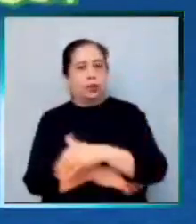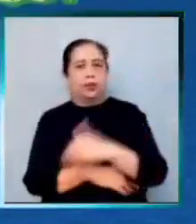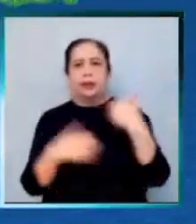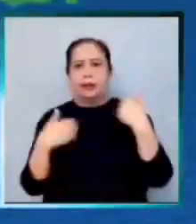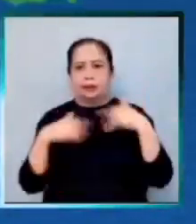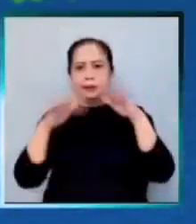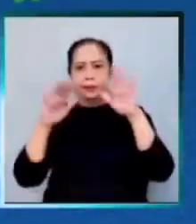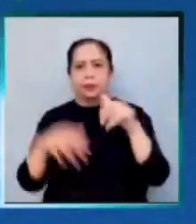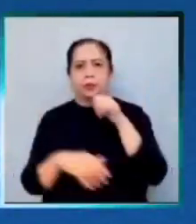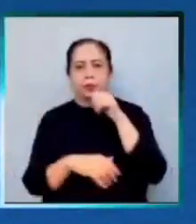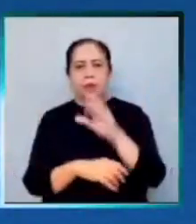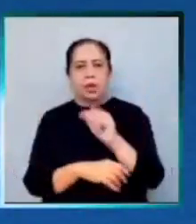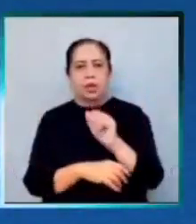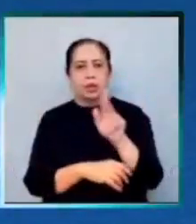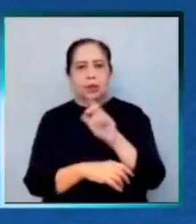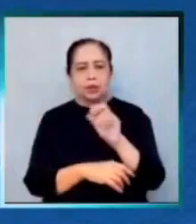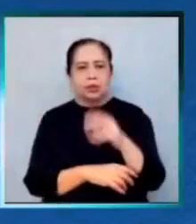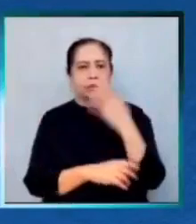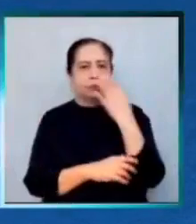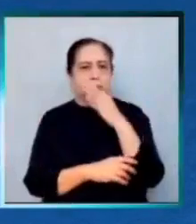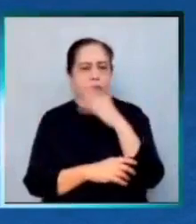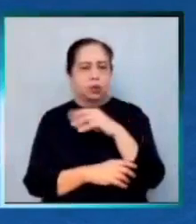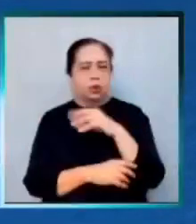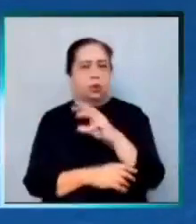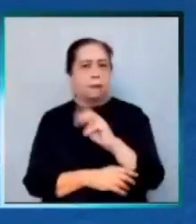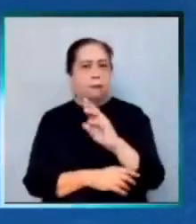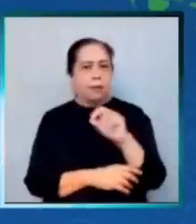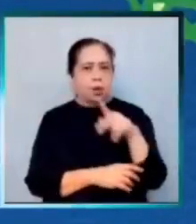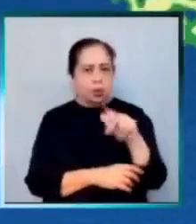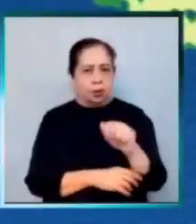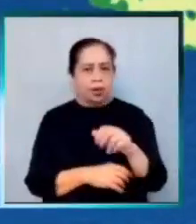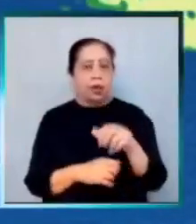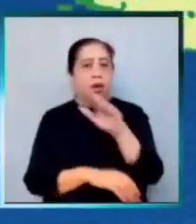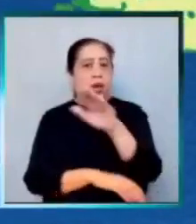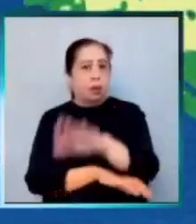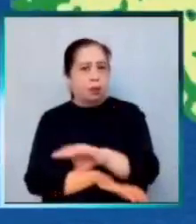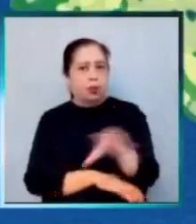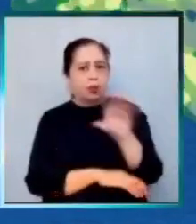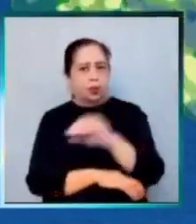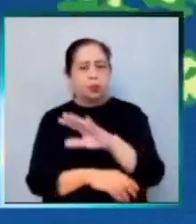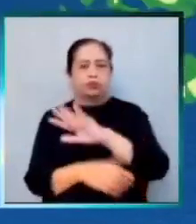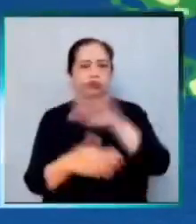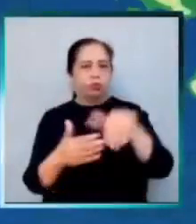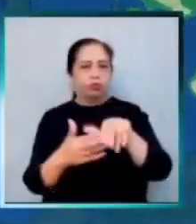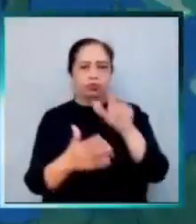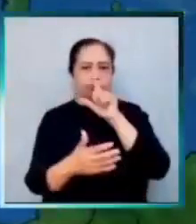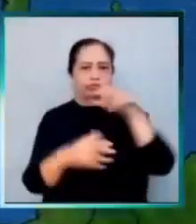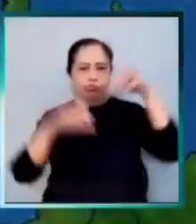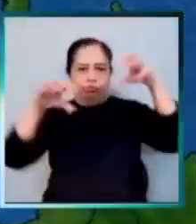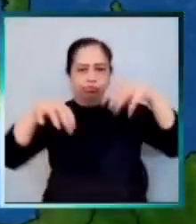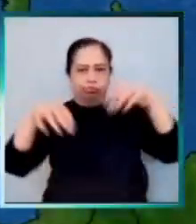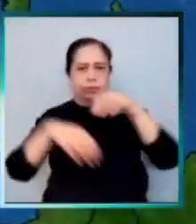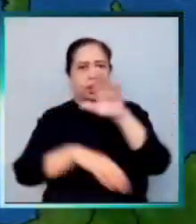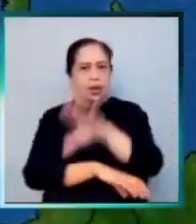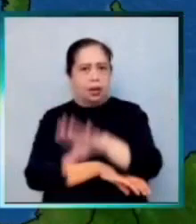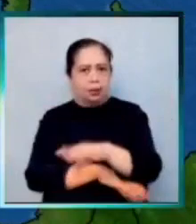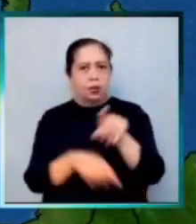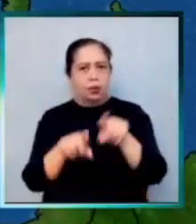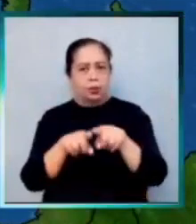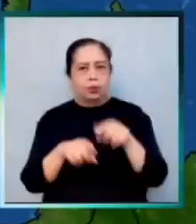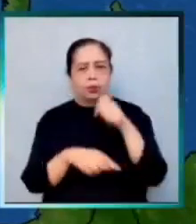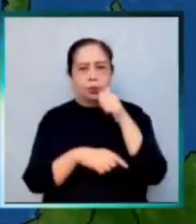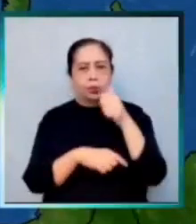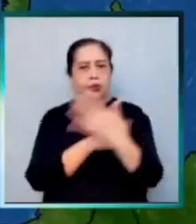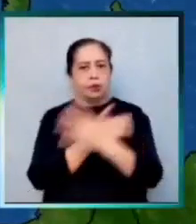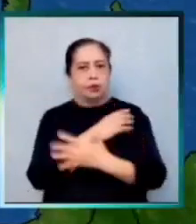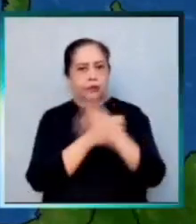Calabarzon, Bicol Region at Mimaropa. Sa hapon, uulanin na ang buong Luzon. Hapon din ang pag-ulan bukas sa Visayas, lalo na sa